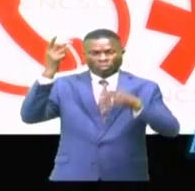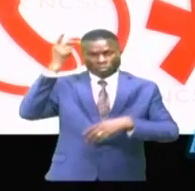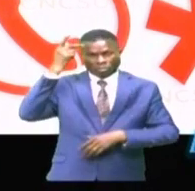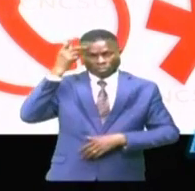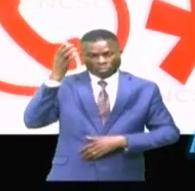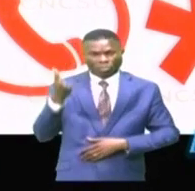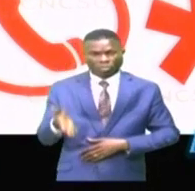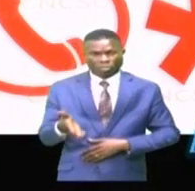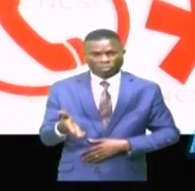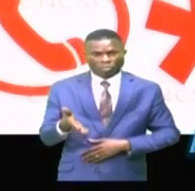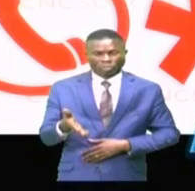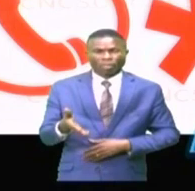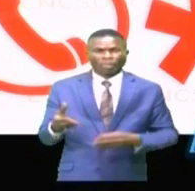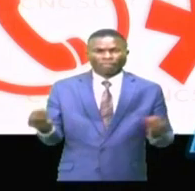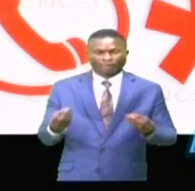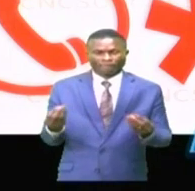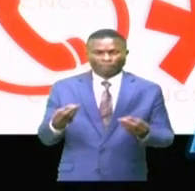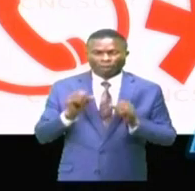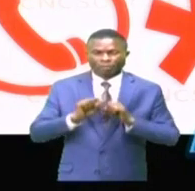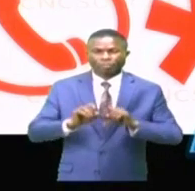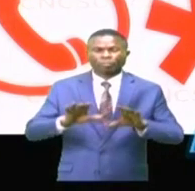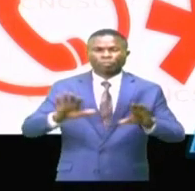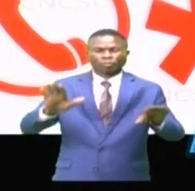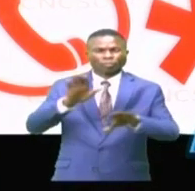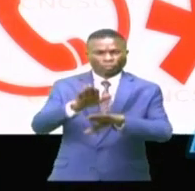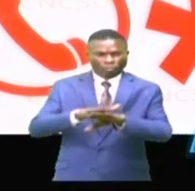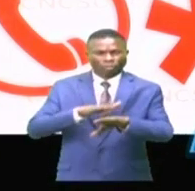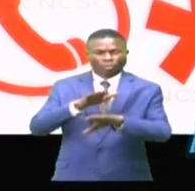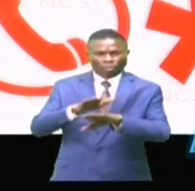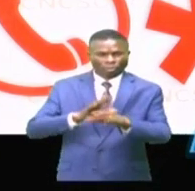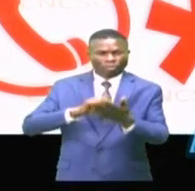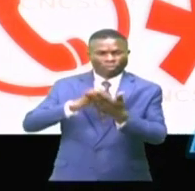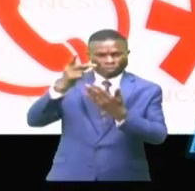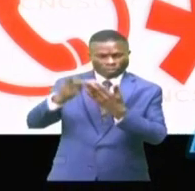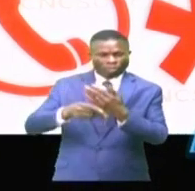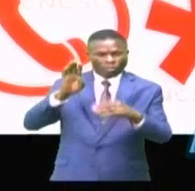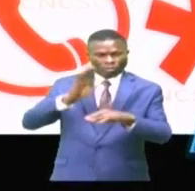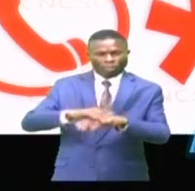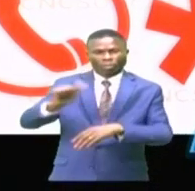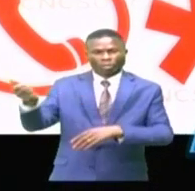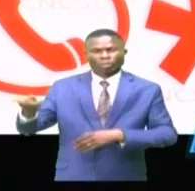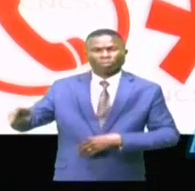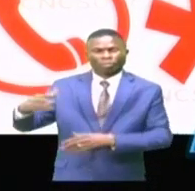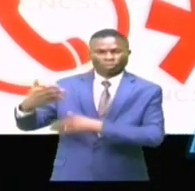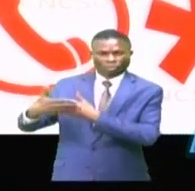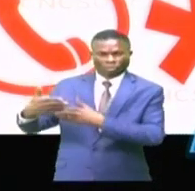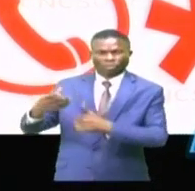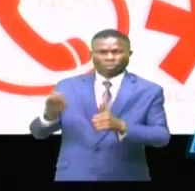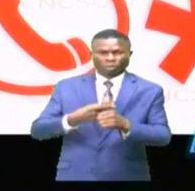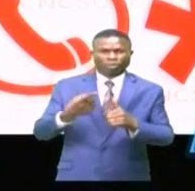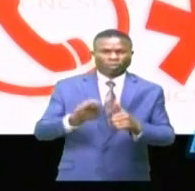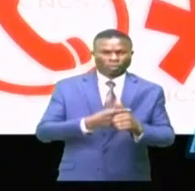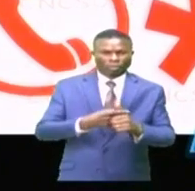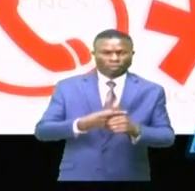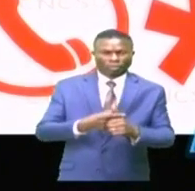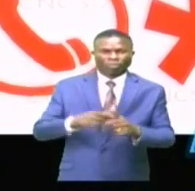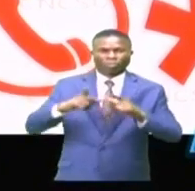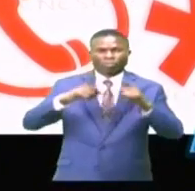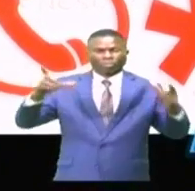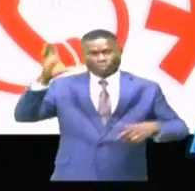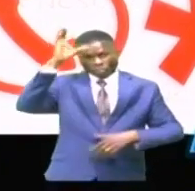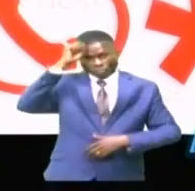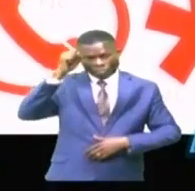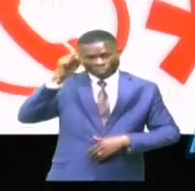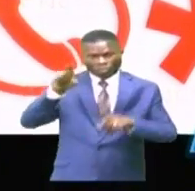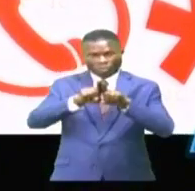de Kinshasa en étendant progressivement ce programme aux provinces voisines notamment le Grand bandungu